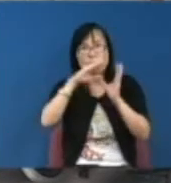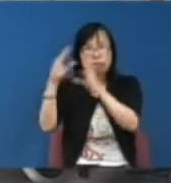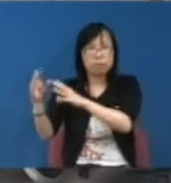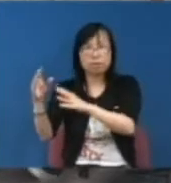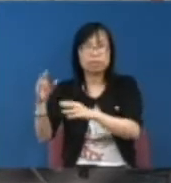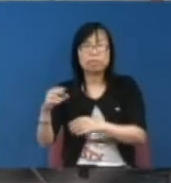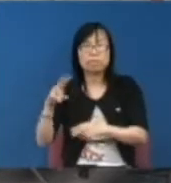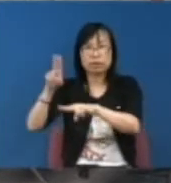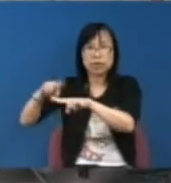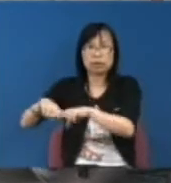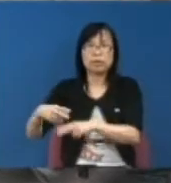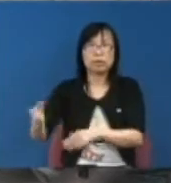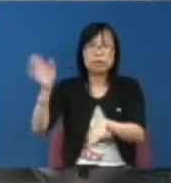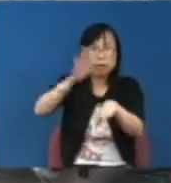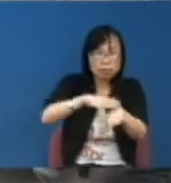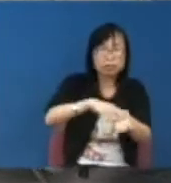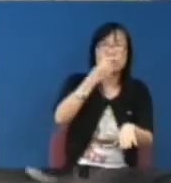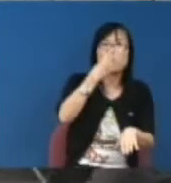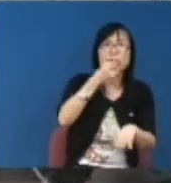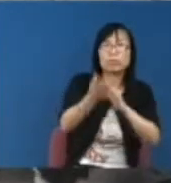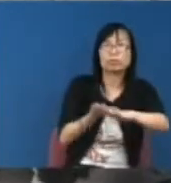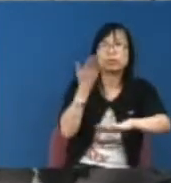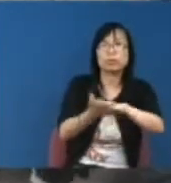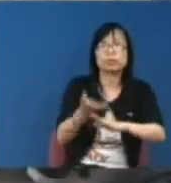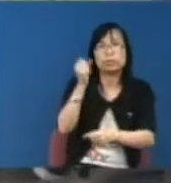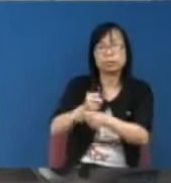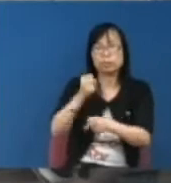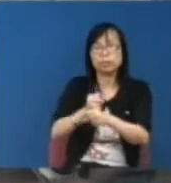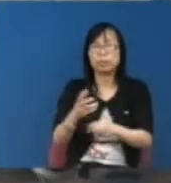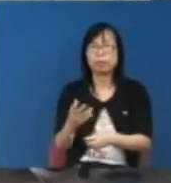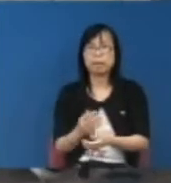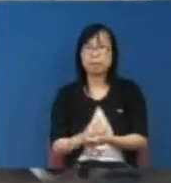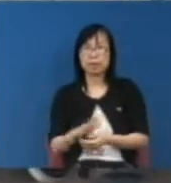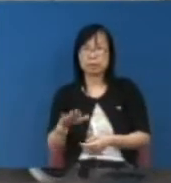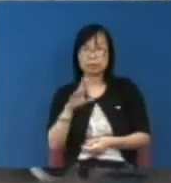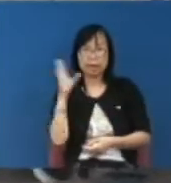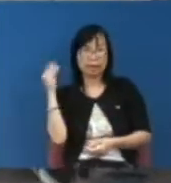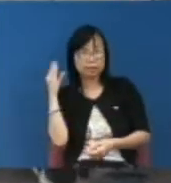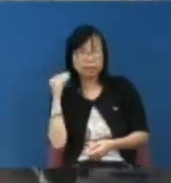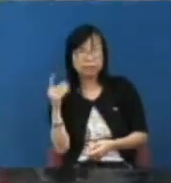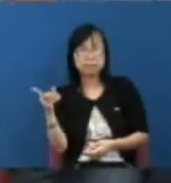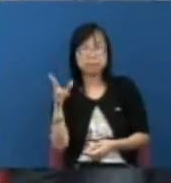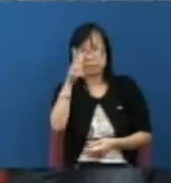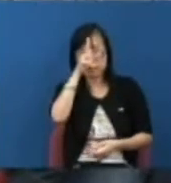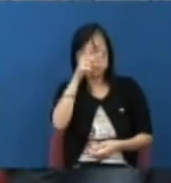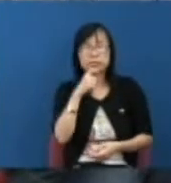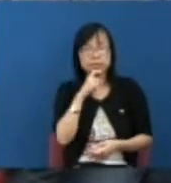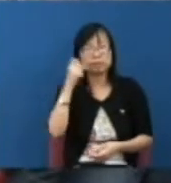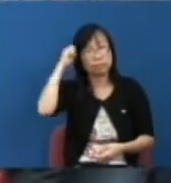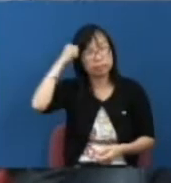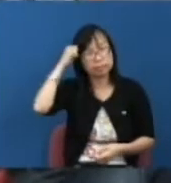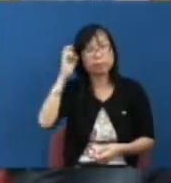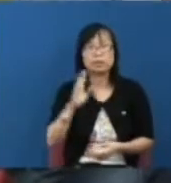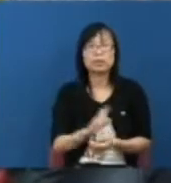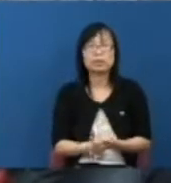用咯。 其實即係呢啲全部都係一啲概念咯。即係但係我哋即係頭先聽你咁講，政府都有諗嘅喎，但係佢可能唔